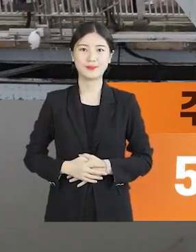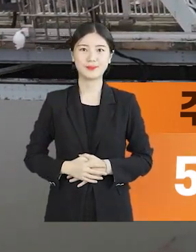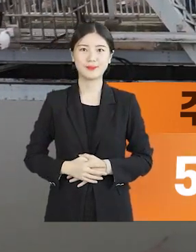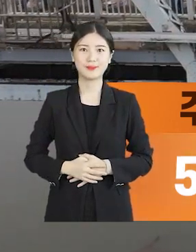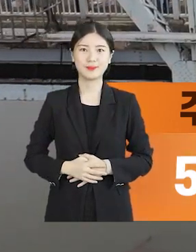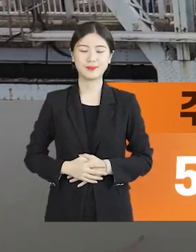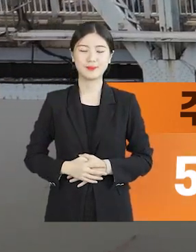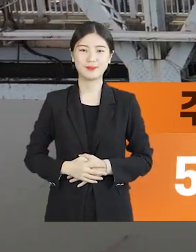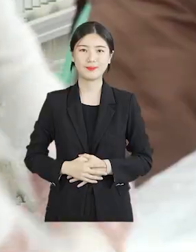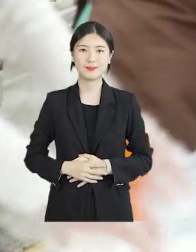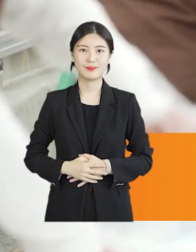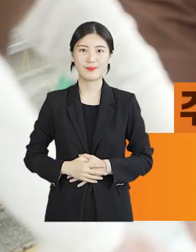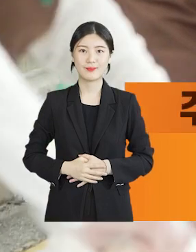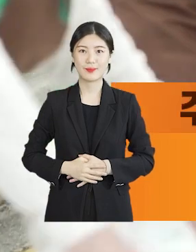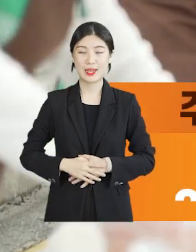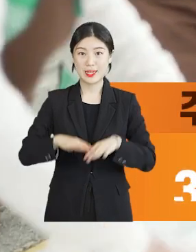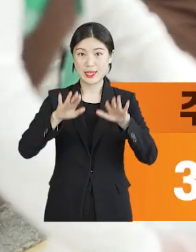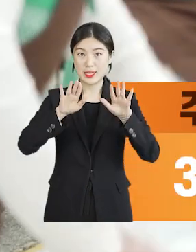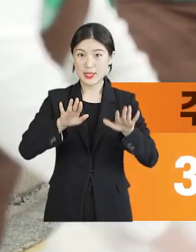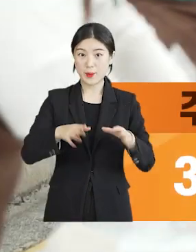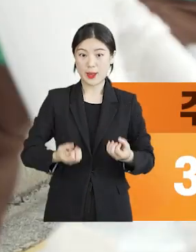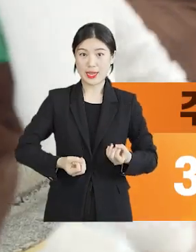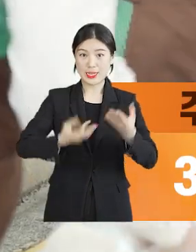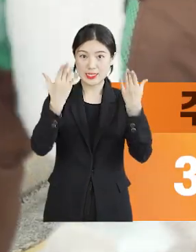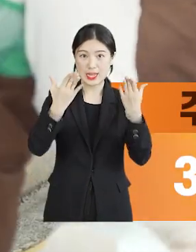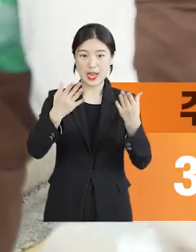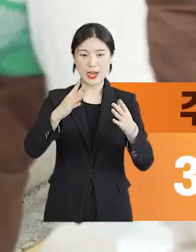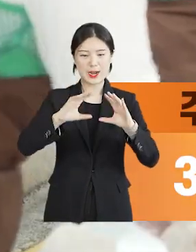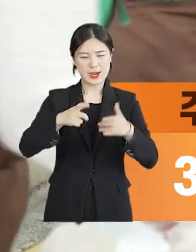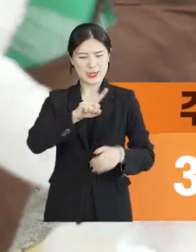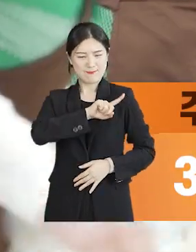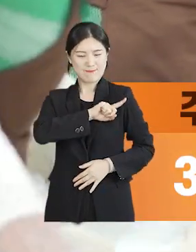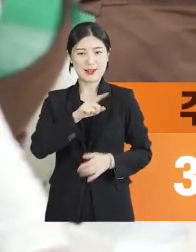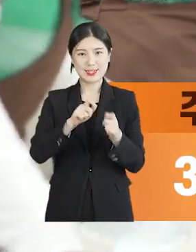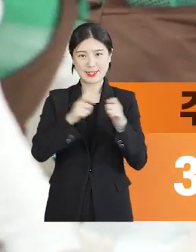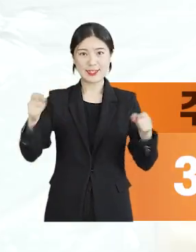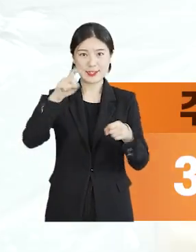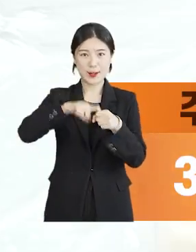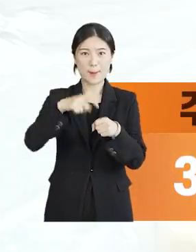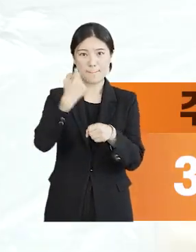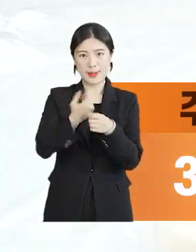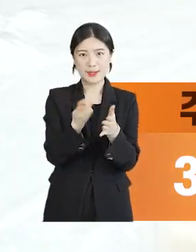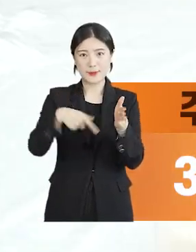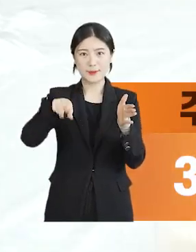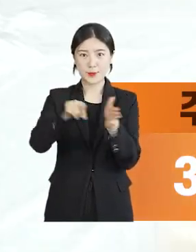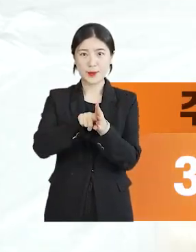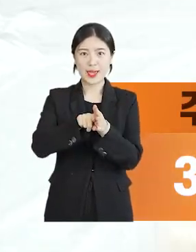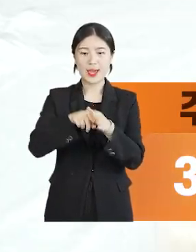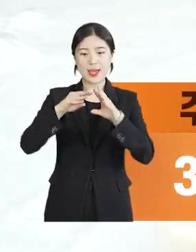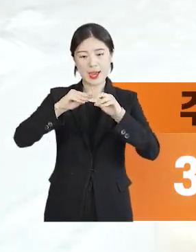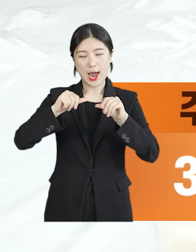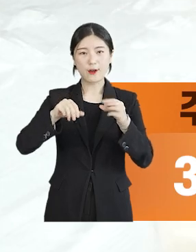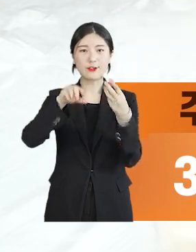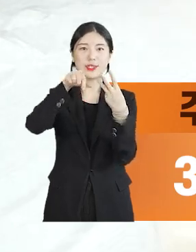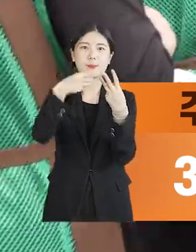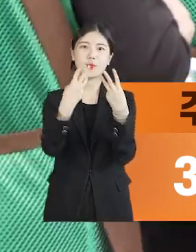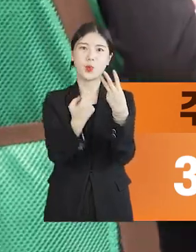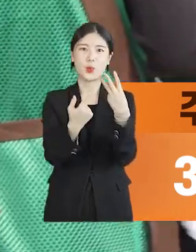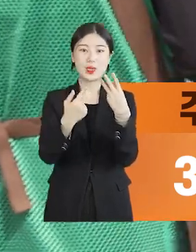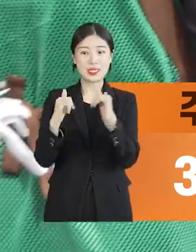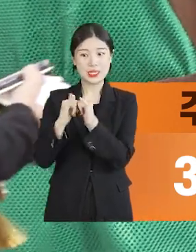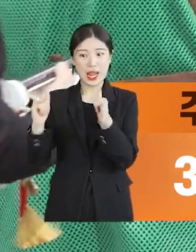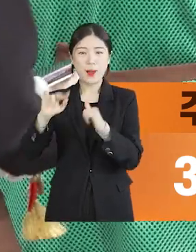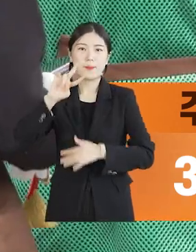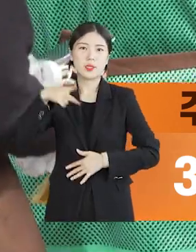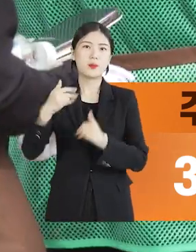만들었는데요. 이번 행사에서 가장 긴 인절미를 만들기 위해 3톤가량의 찹쌀과 200여 명의